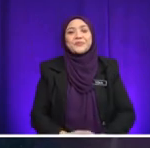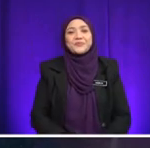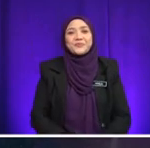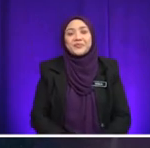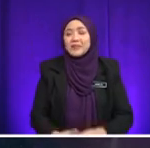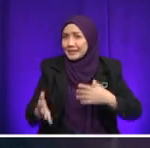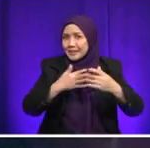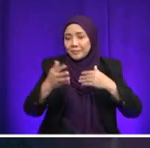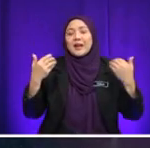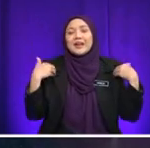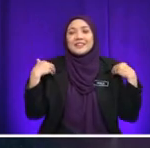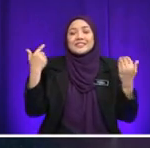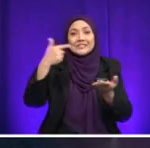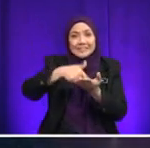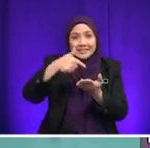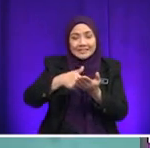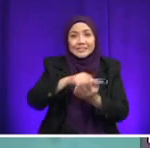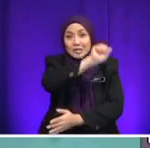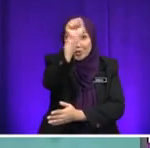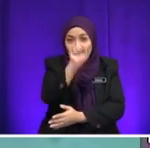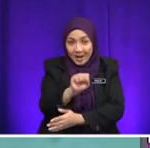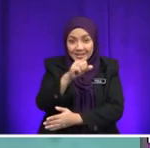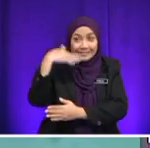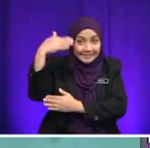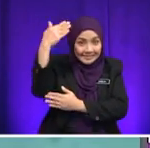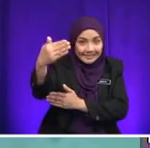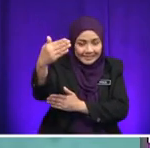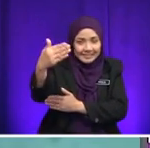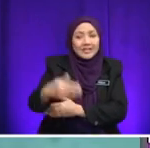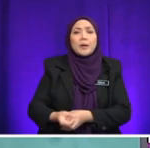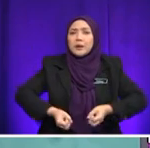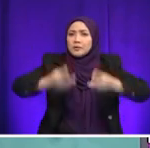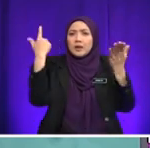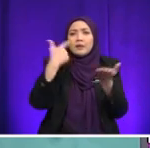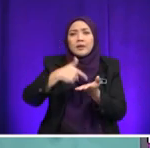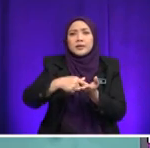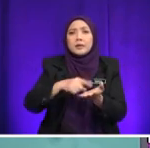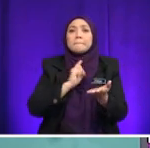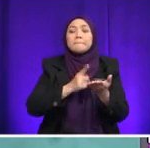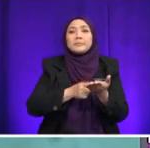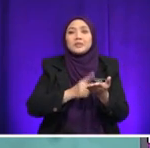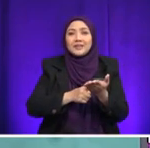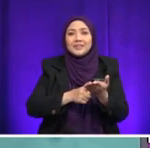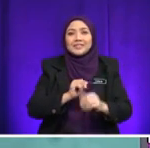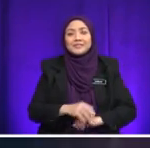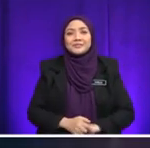seterusnya Jadi tunggu dulu Oke kita akan banyak lagi perbincangan untuk slot seterusnya